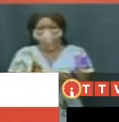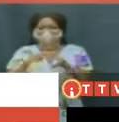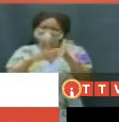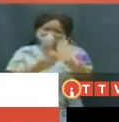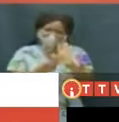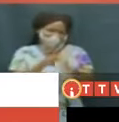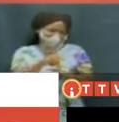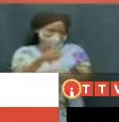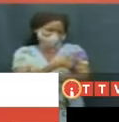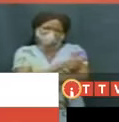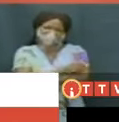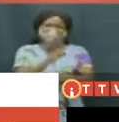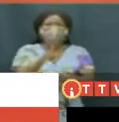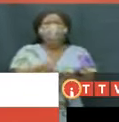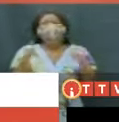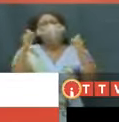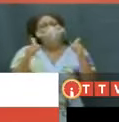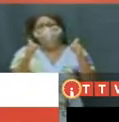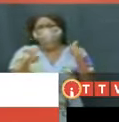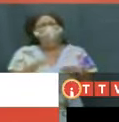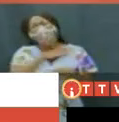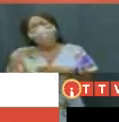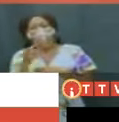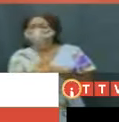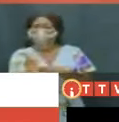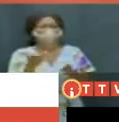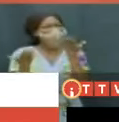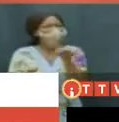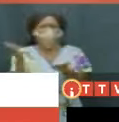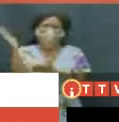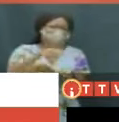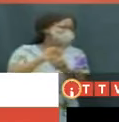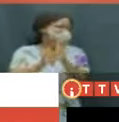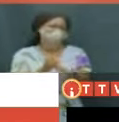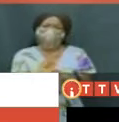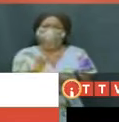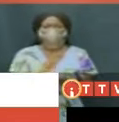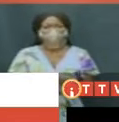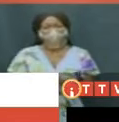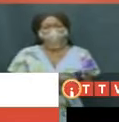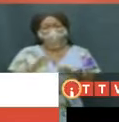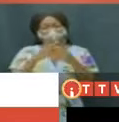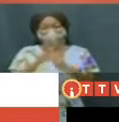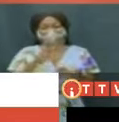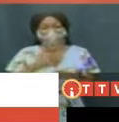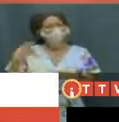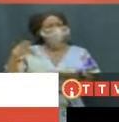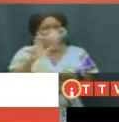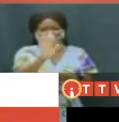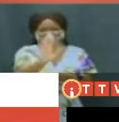ameneyu ndikatemera wasefu ndikatemera wabwino komanso ife ngati boma lanu sitingamakatenge zinthu uko ndikubwera nazo